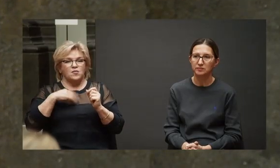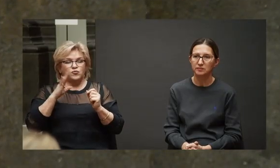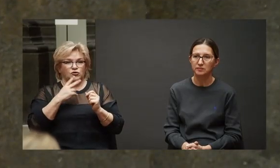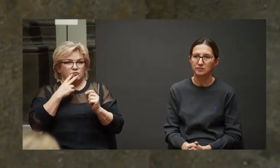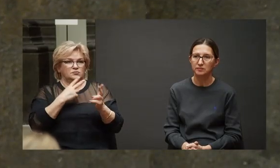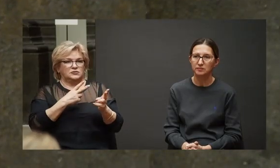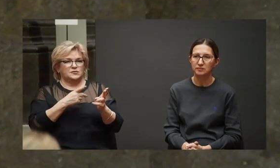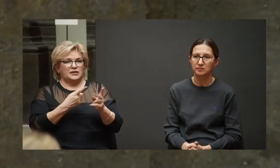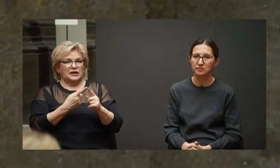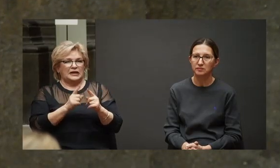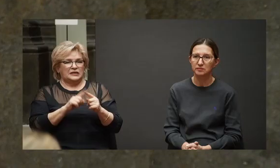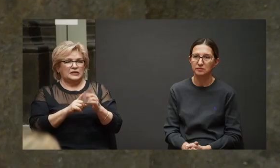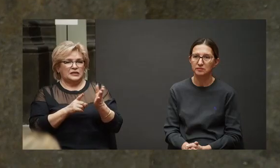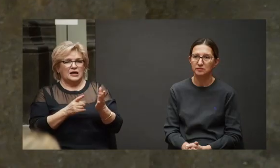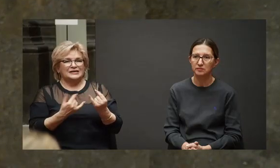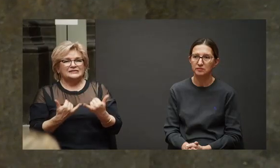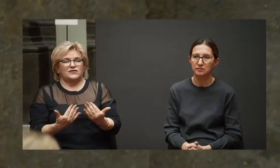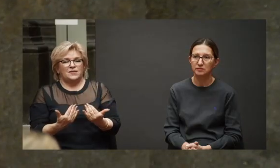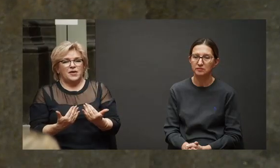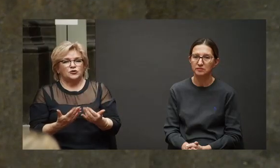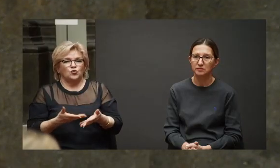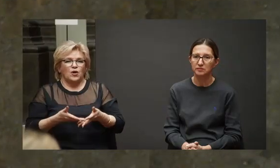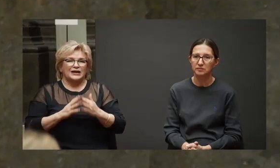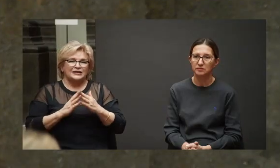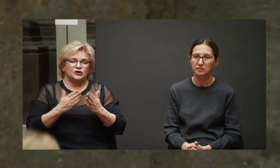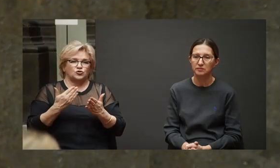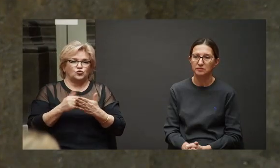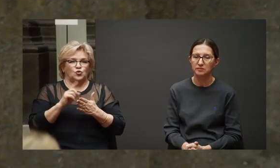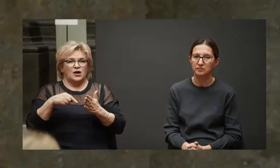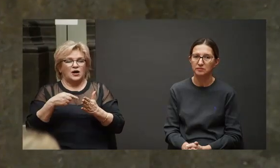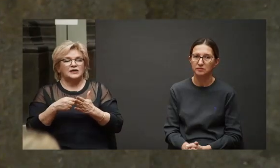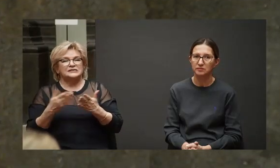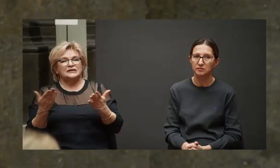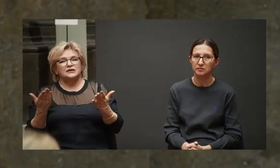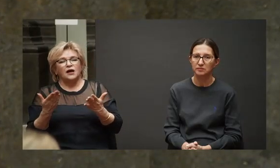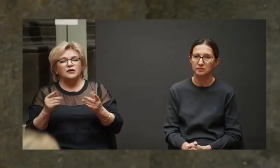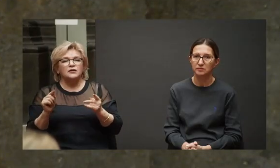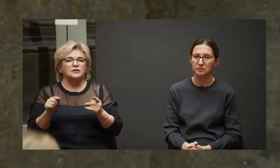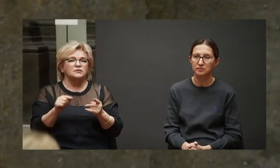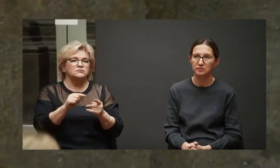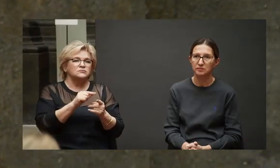на, скажем, современную архитектуру городских каких-нибудь там,